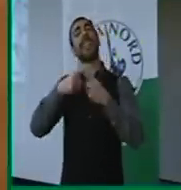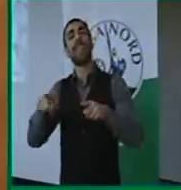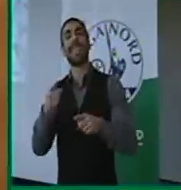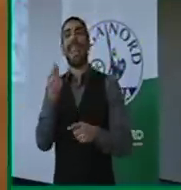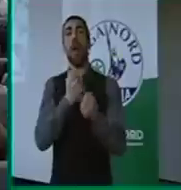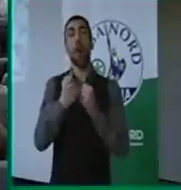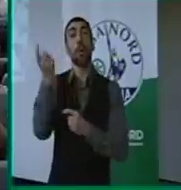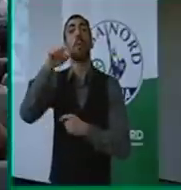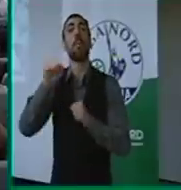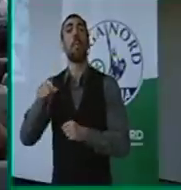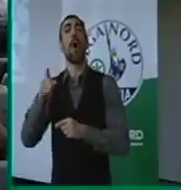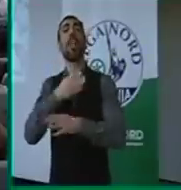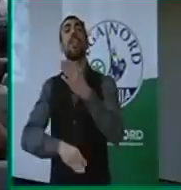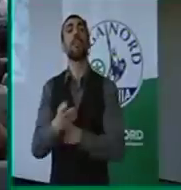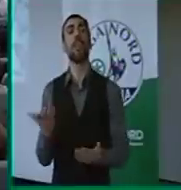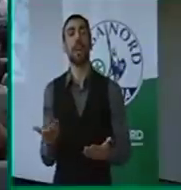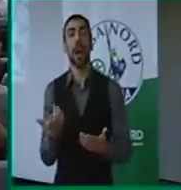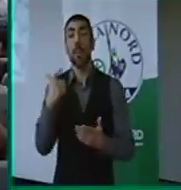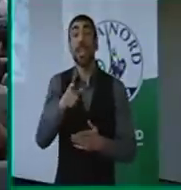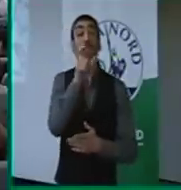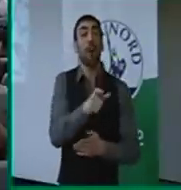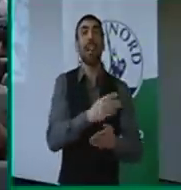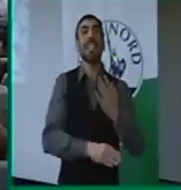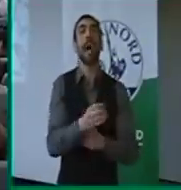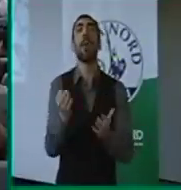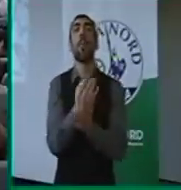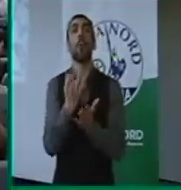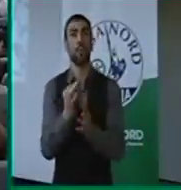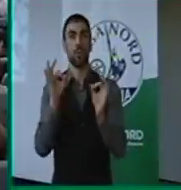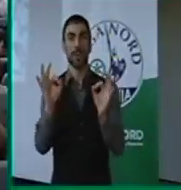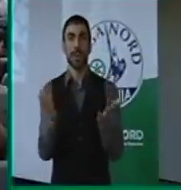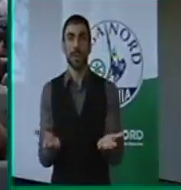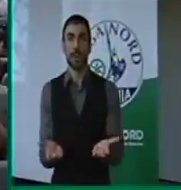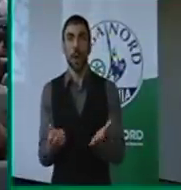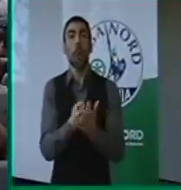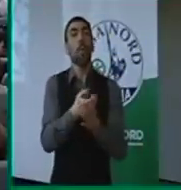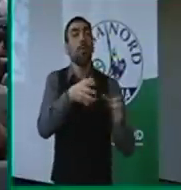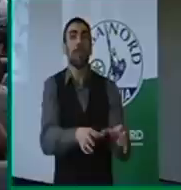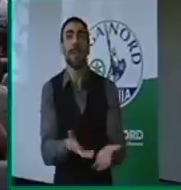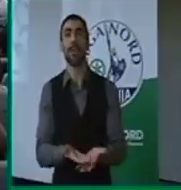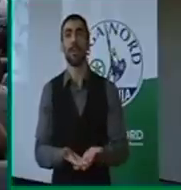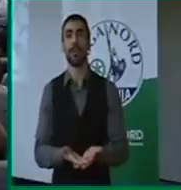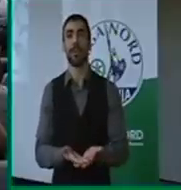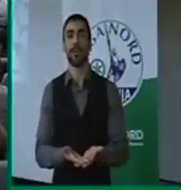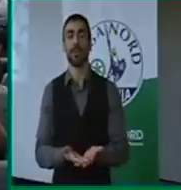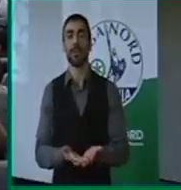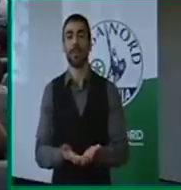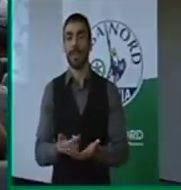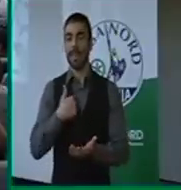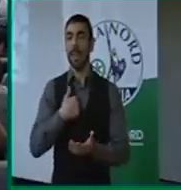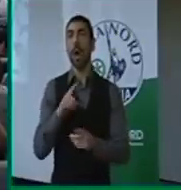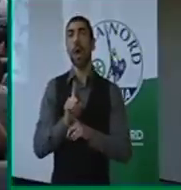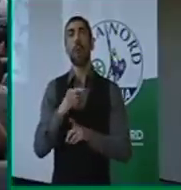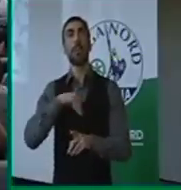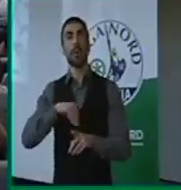le disabilità perché il disabile non produce produce di meno Io sono